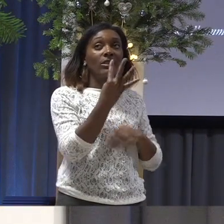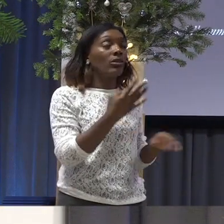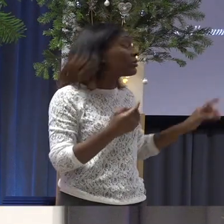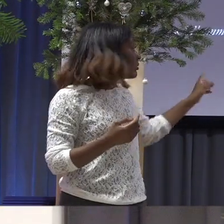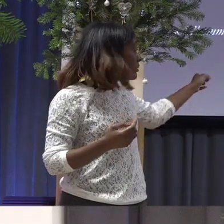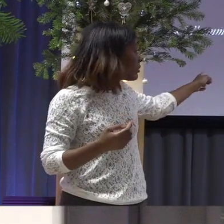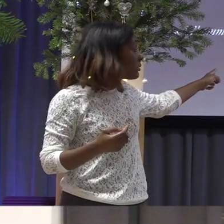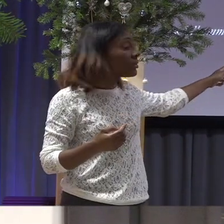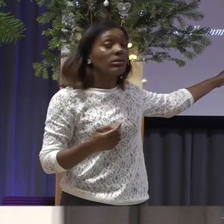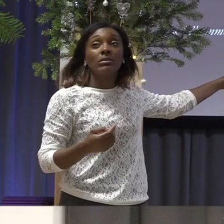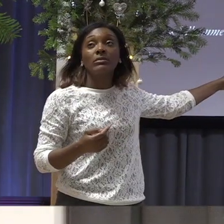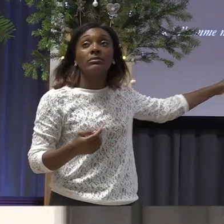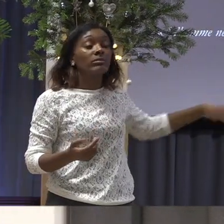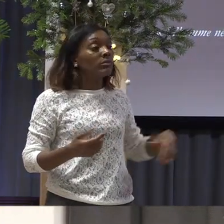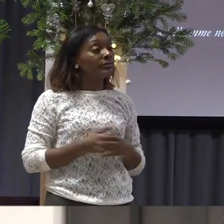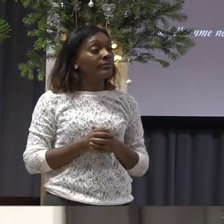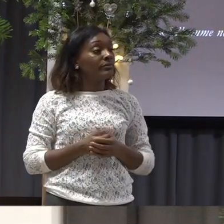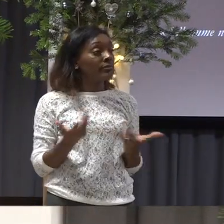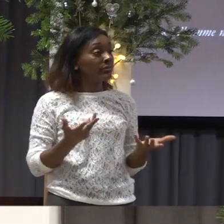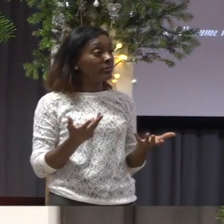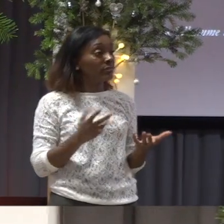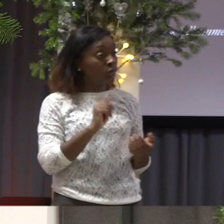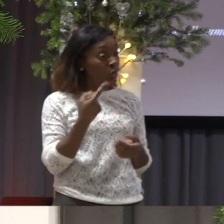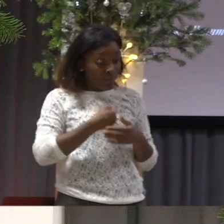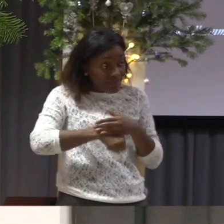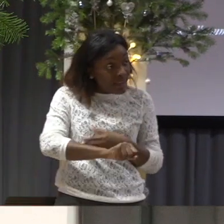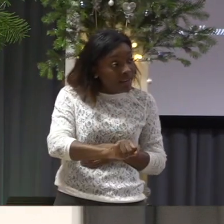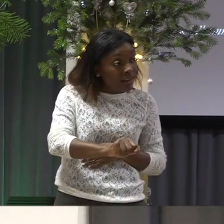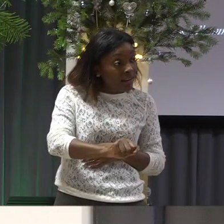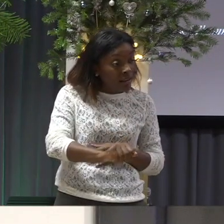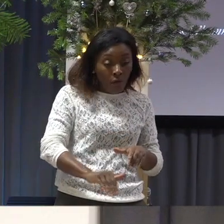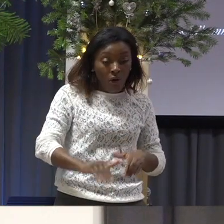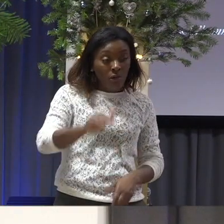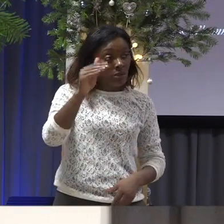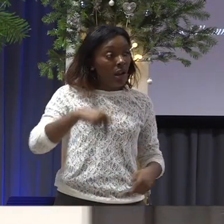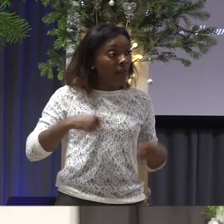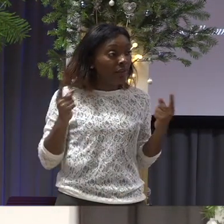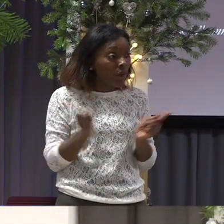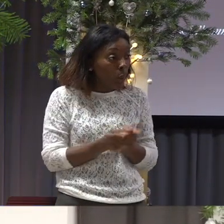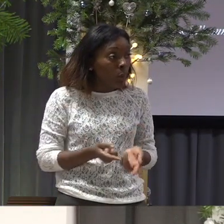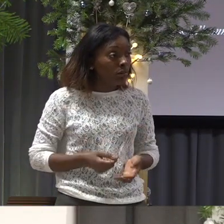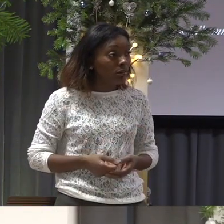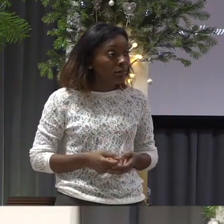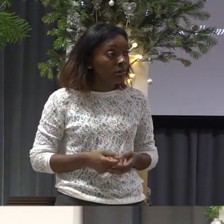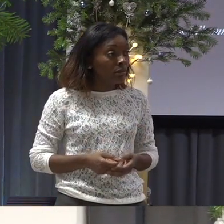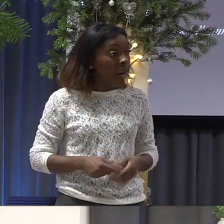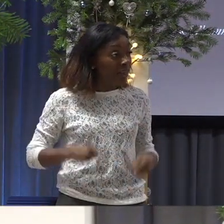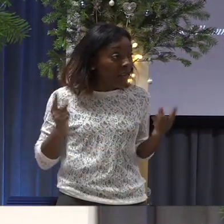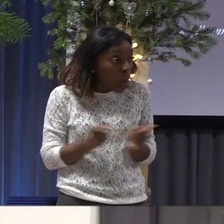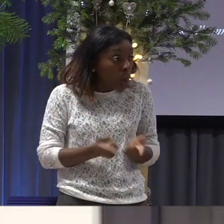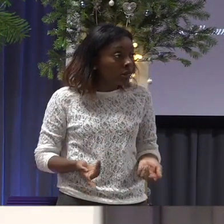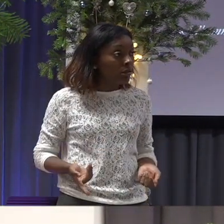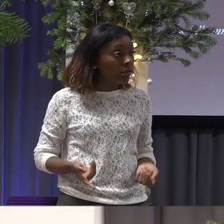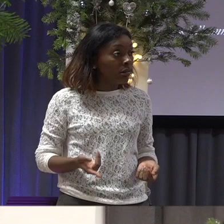femme, sa vie est courte et sans cesse agitée. On est agité dans ce monde.